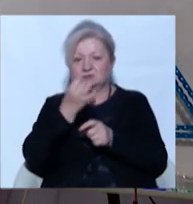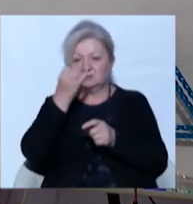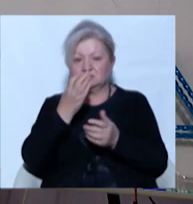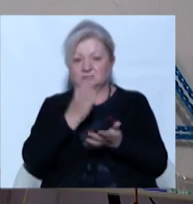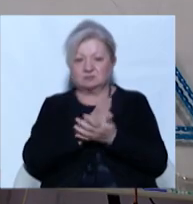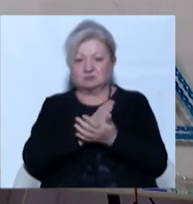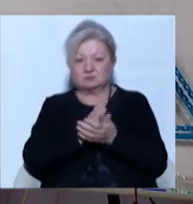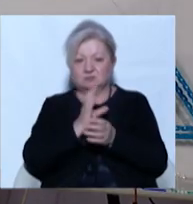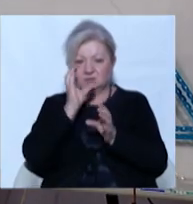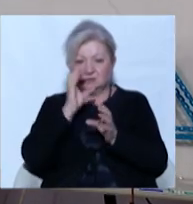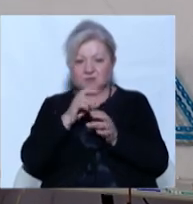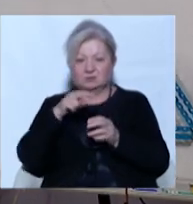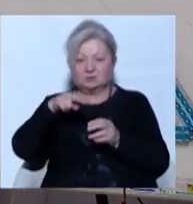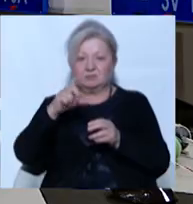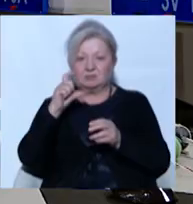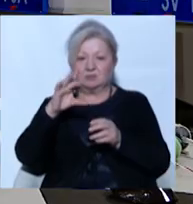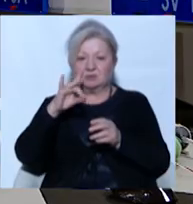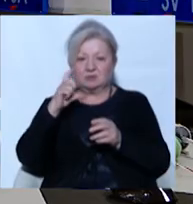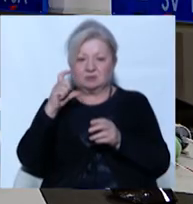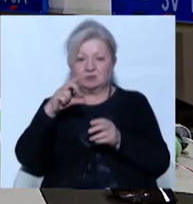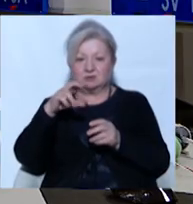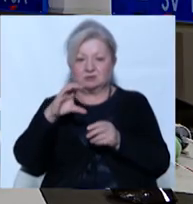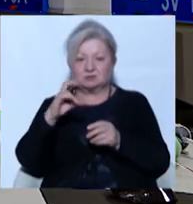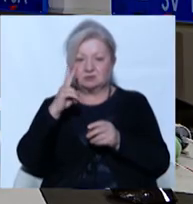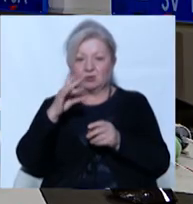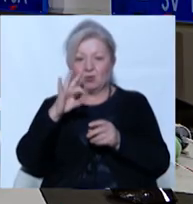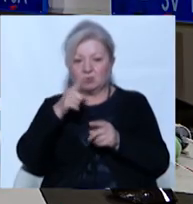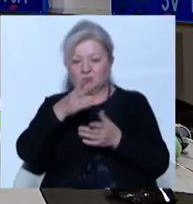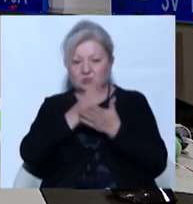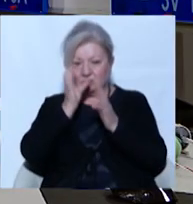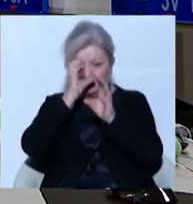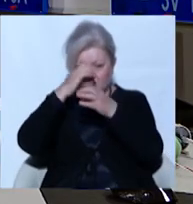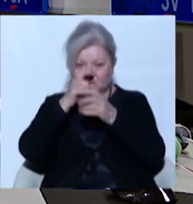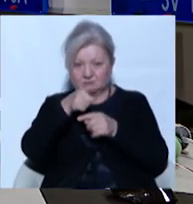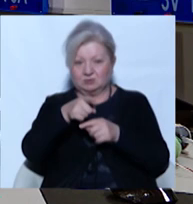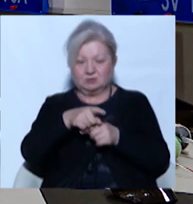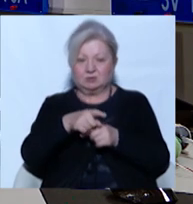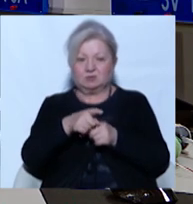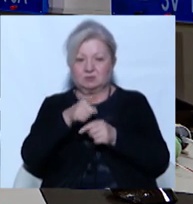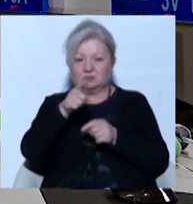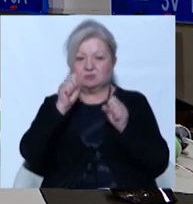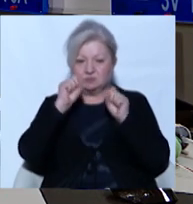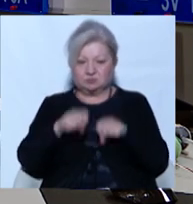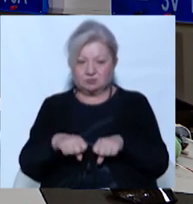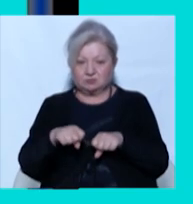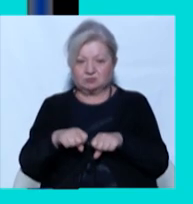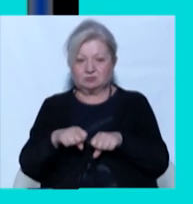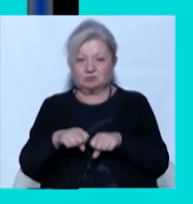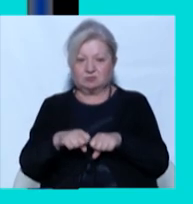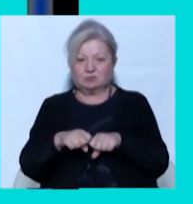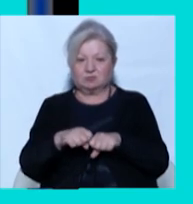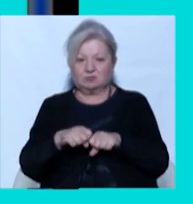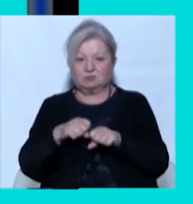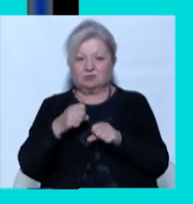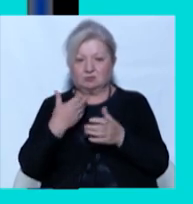მრავალი გამოყენება აქვს სარკეს, მაგრამ ერთ-ერთი საინტერესო არის პერისკოპი. რას ნიშნავს პერისკოპი? ამ